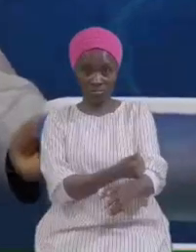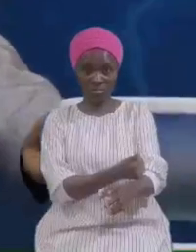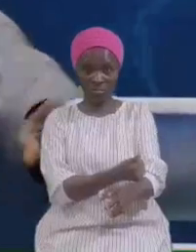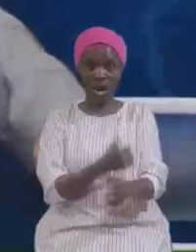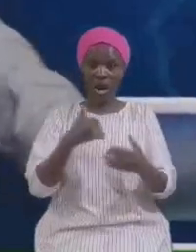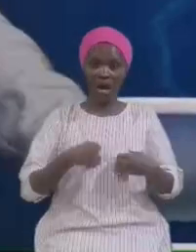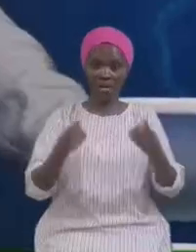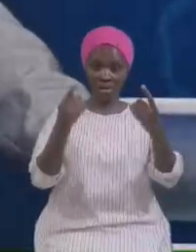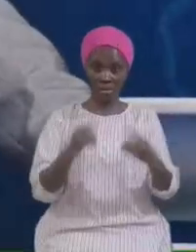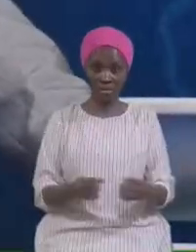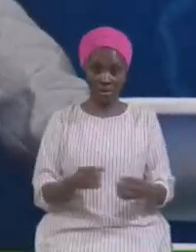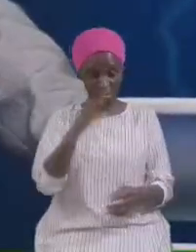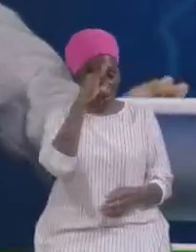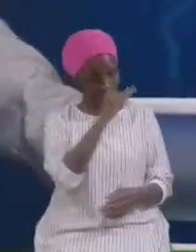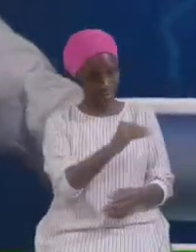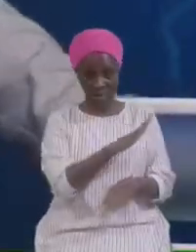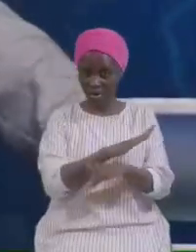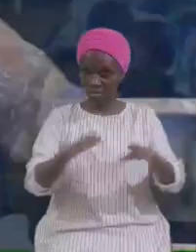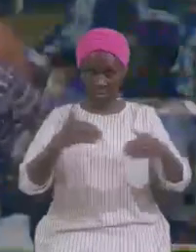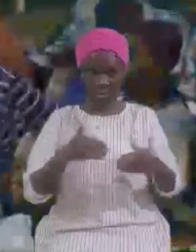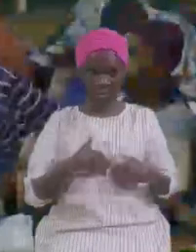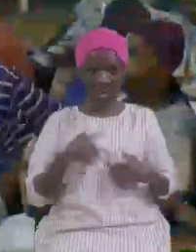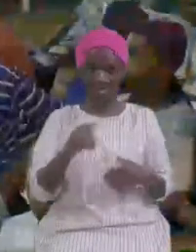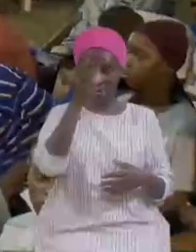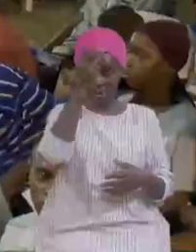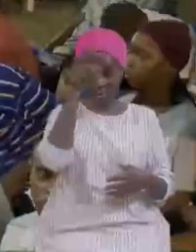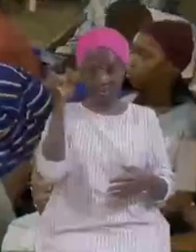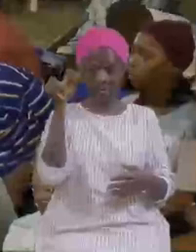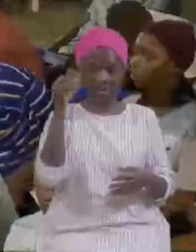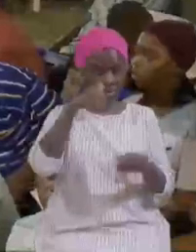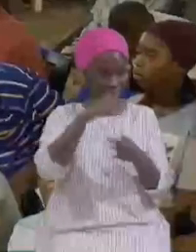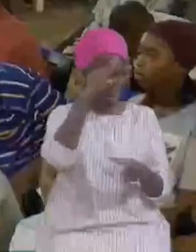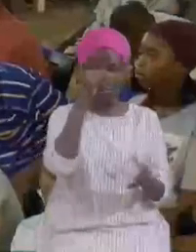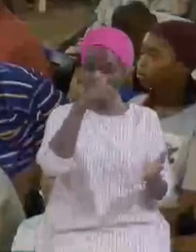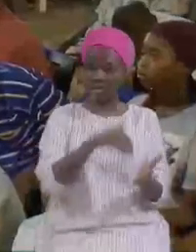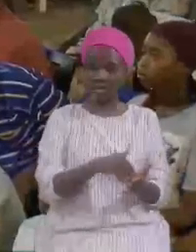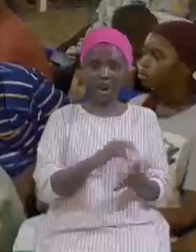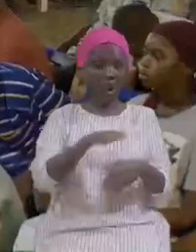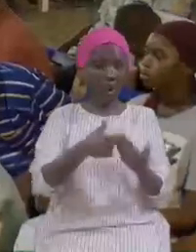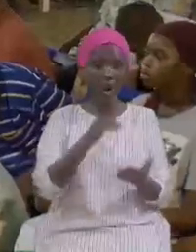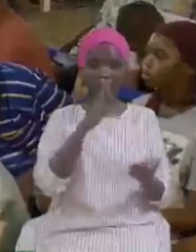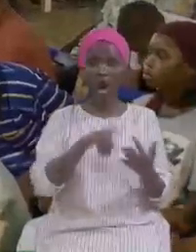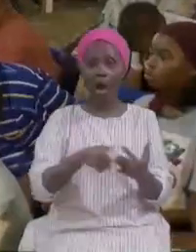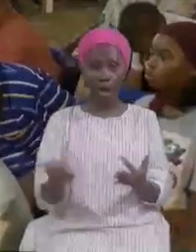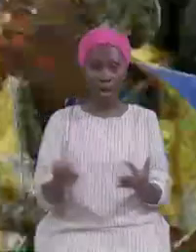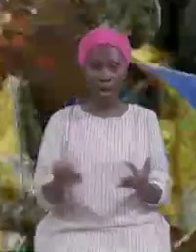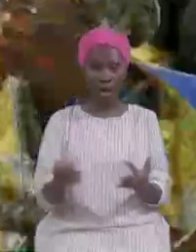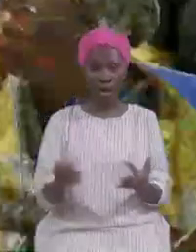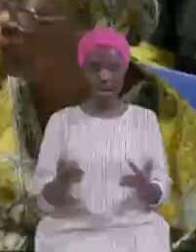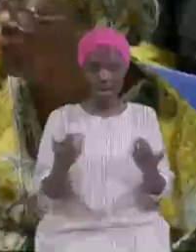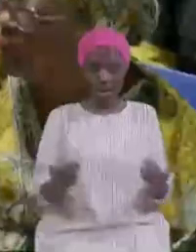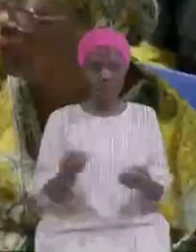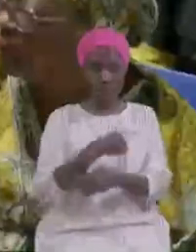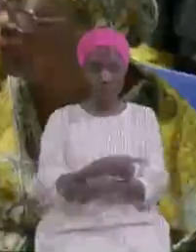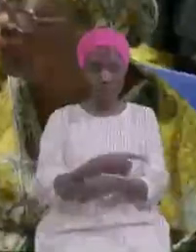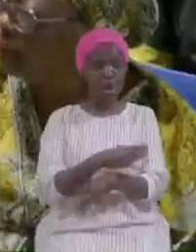il n'avait plus la légion dans sa vie. Ils étaient tous partis. Aujourd'hui, ils vont tous